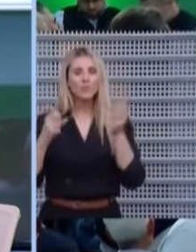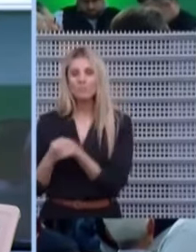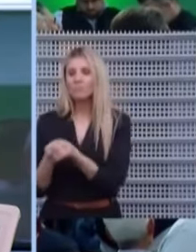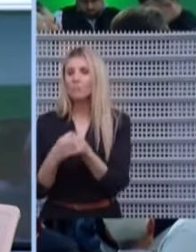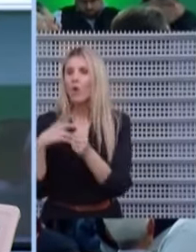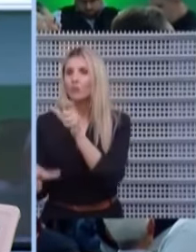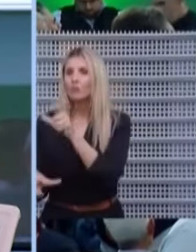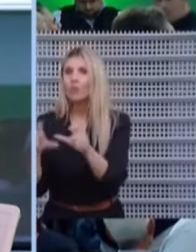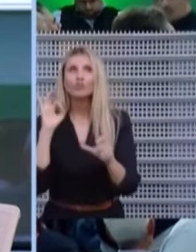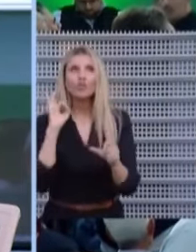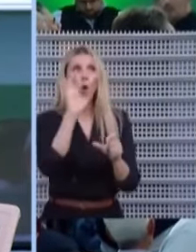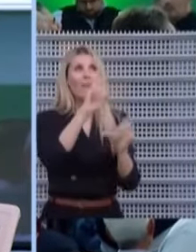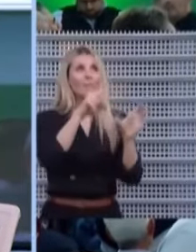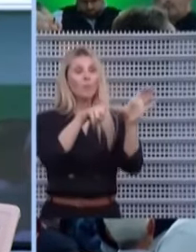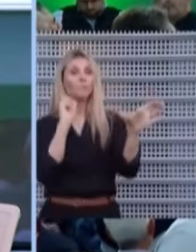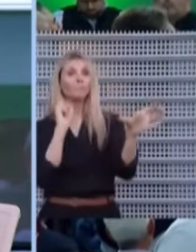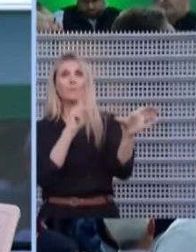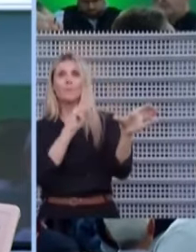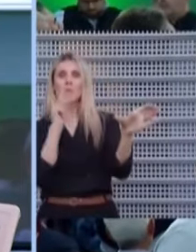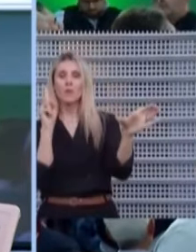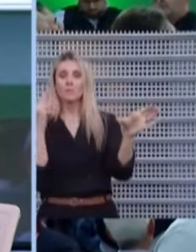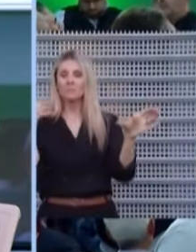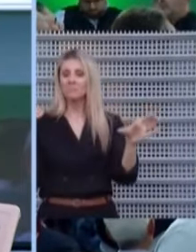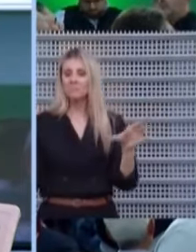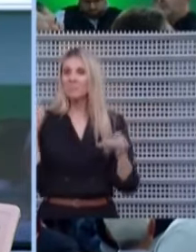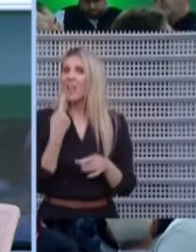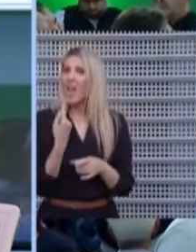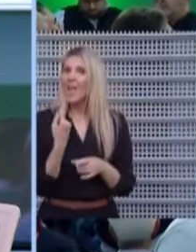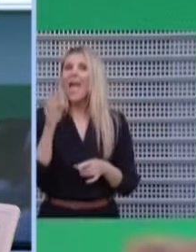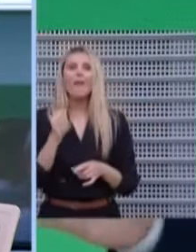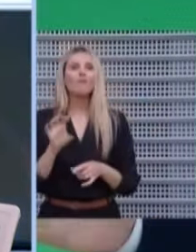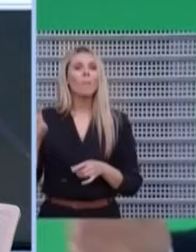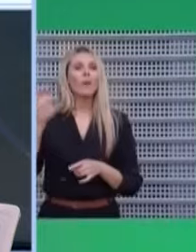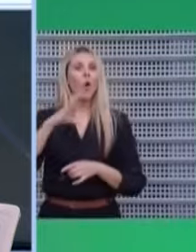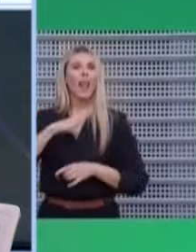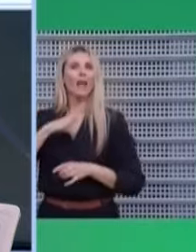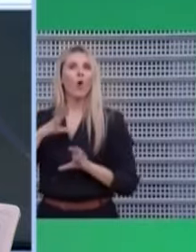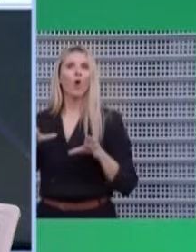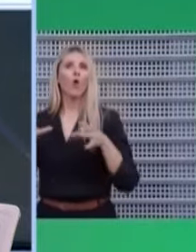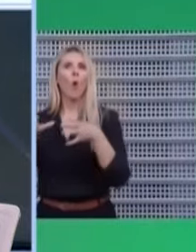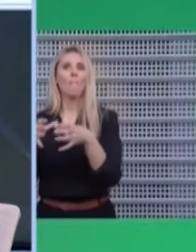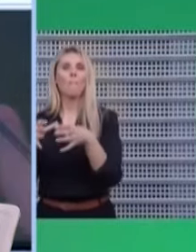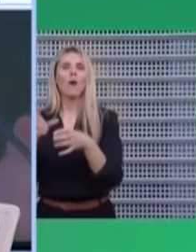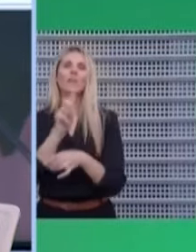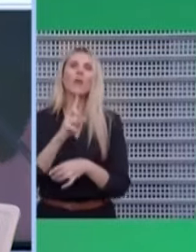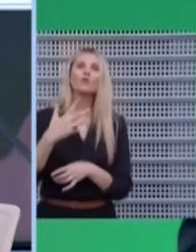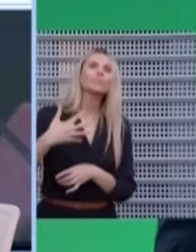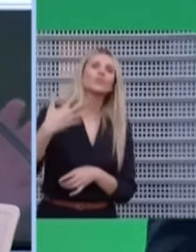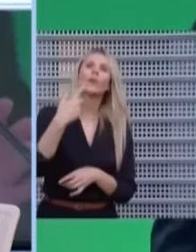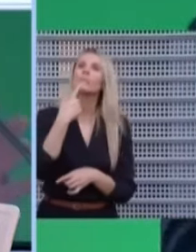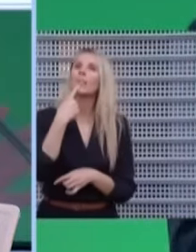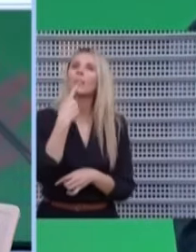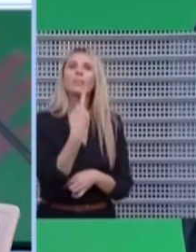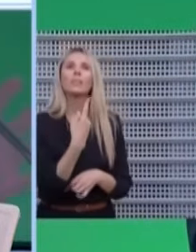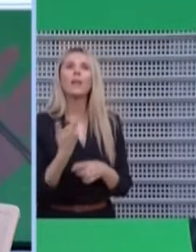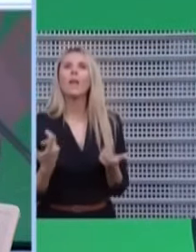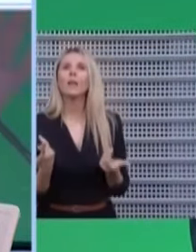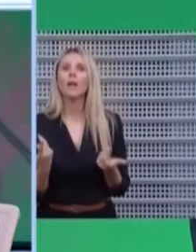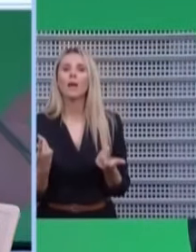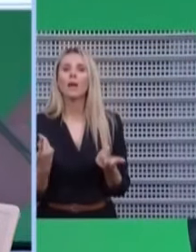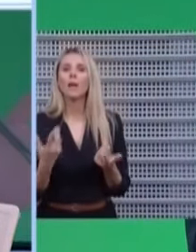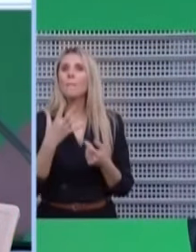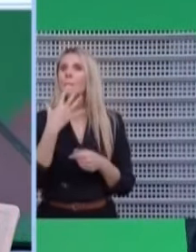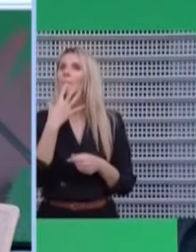στο να έχουμε την πρώτη διαγραφή, τις πρώτες διαγραφές στο ΠΑΣΟΚ. Γιατί είναι δεδομένο ότι κάποια από αυτά τα στελέχη που έχουν βγει